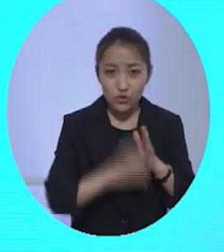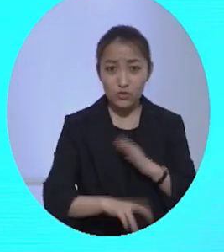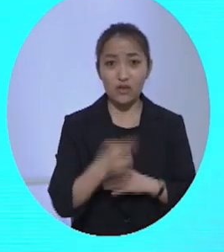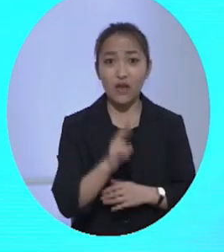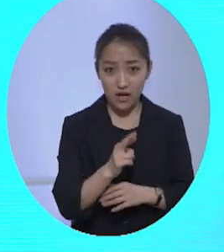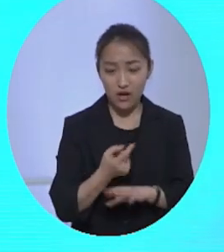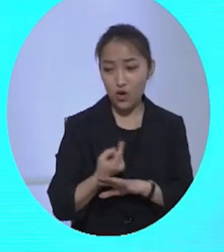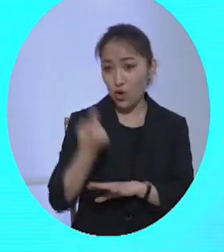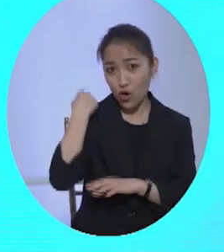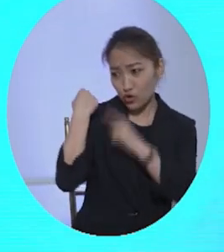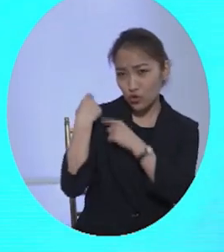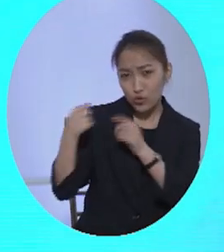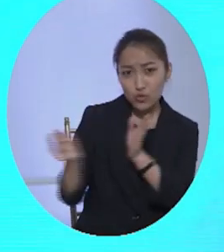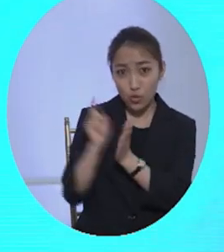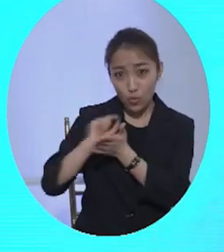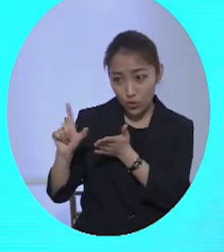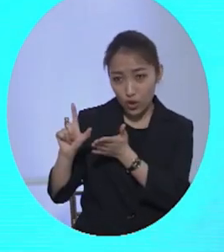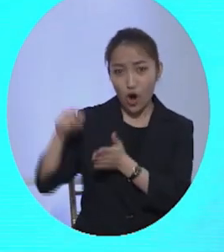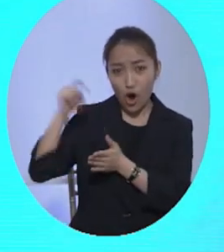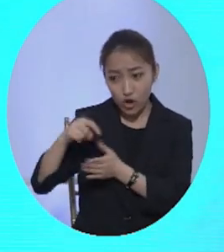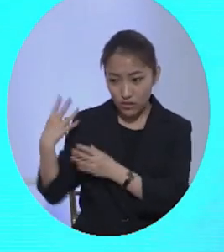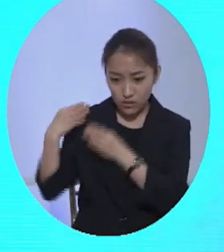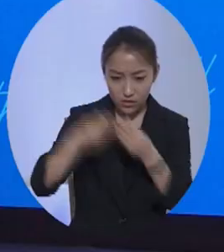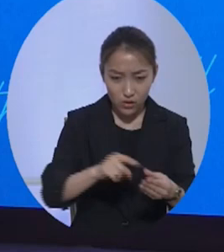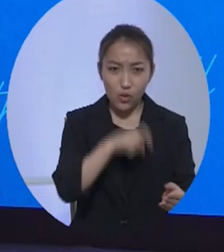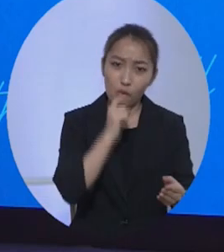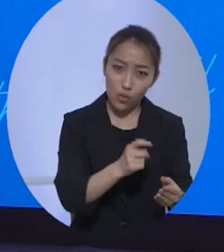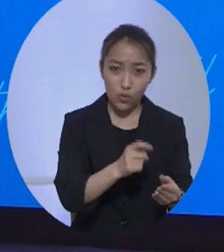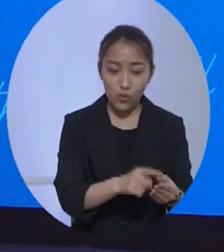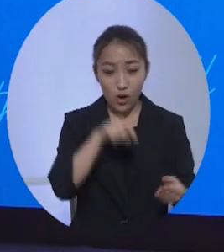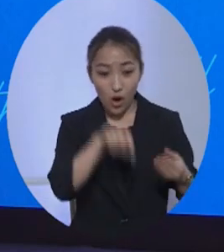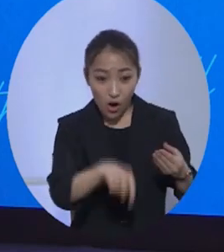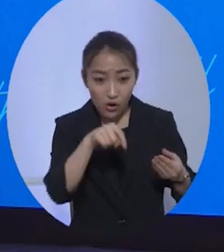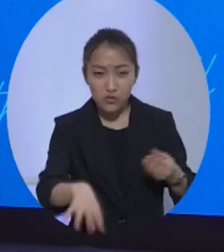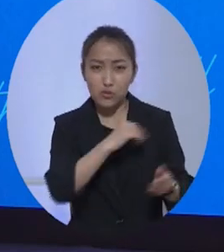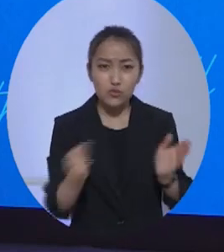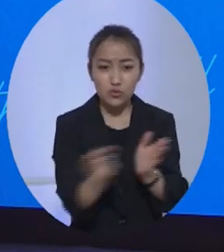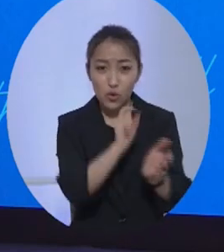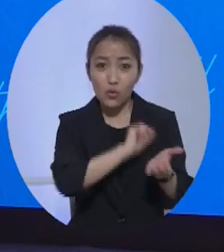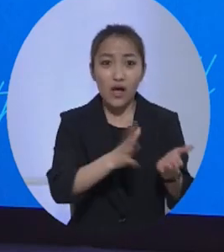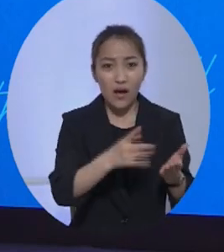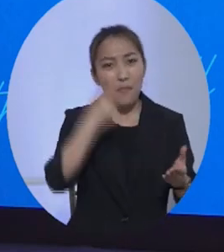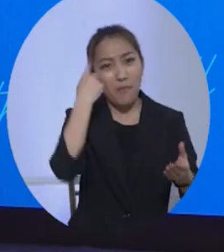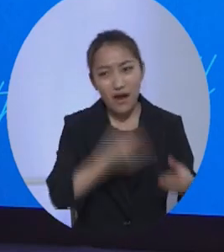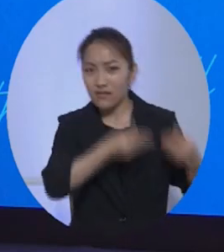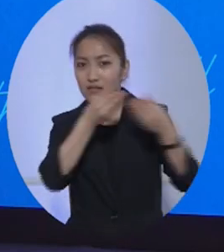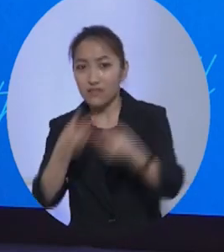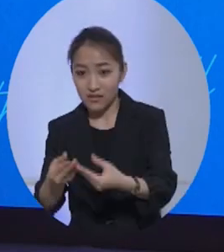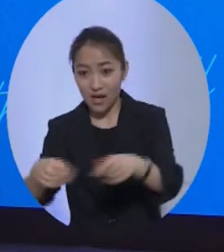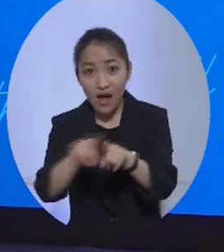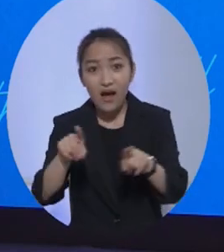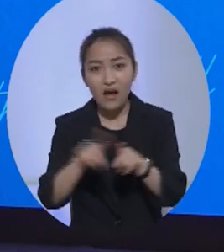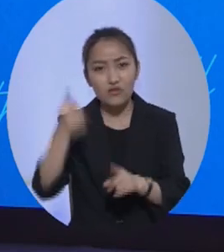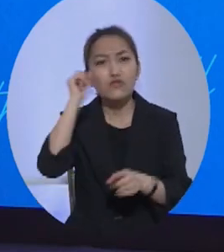үнд зүйлсийг өнөөдөрт бол авчрах, өнөөдрийнхөө үнд зүйлсийг маргааш төглүүлэх ийм одоо зорилготой судалтгийм